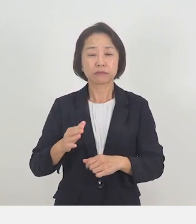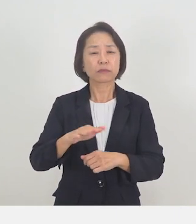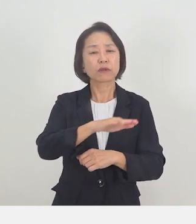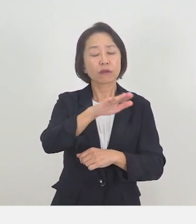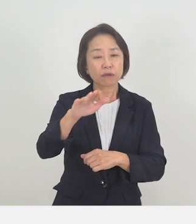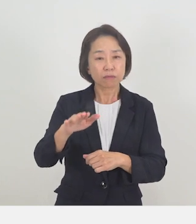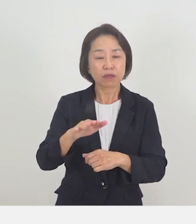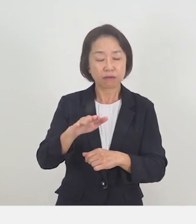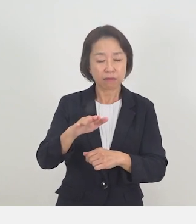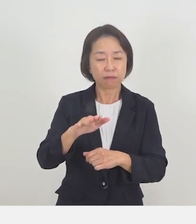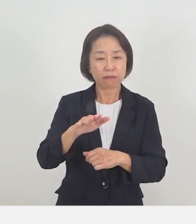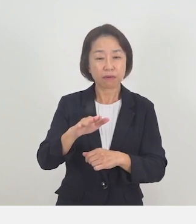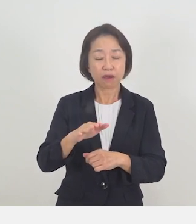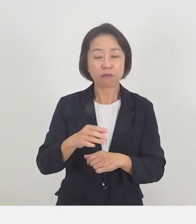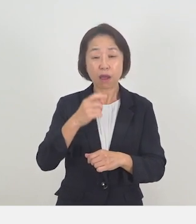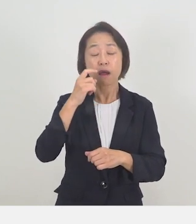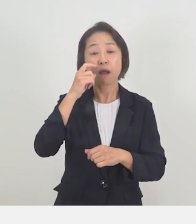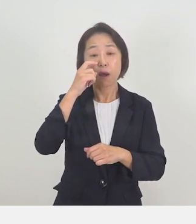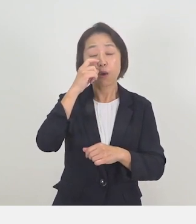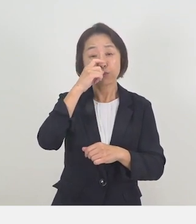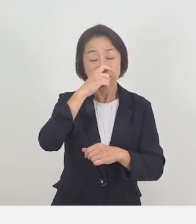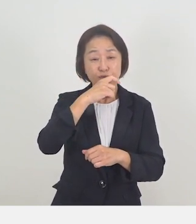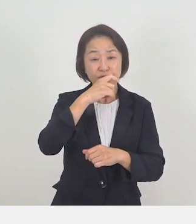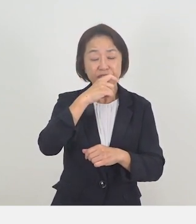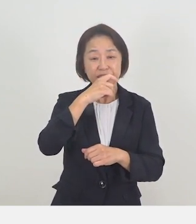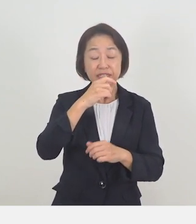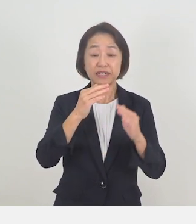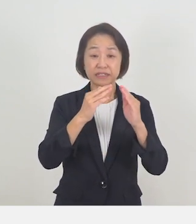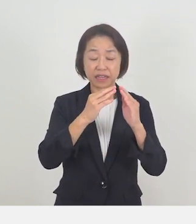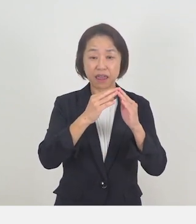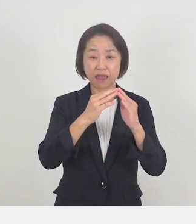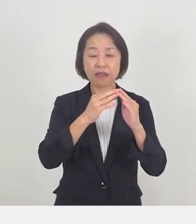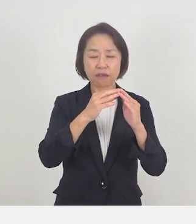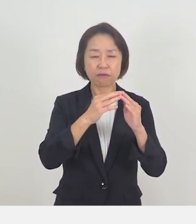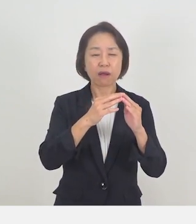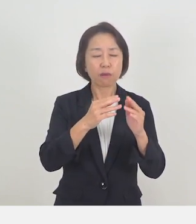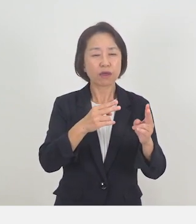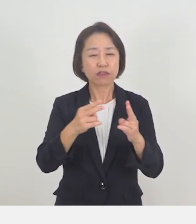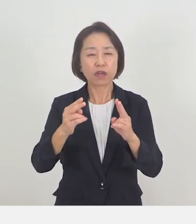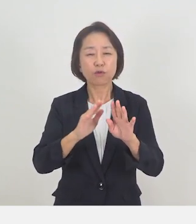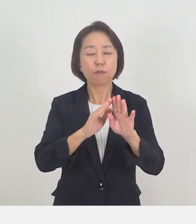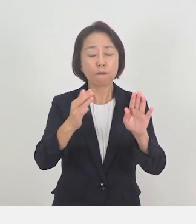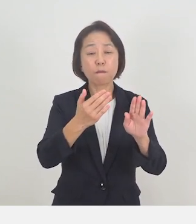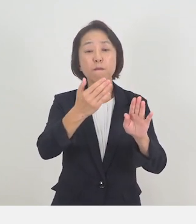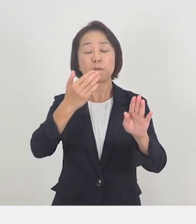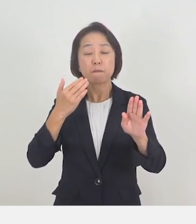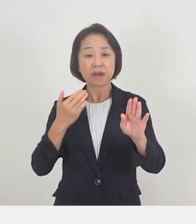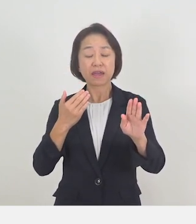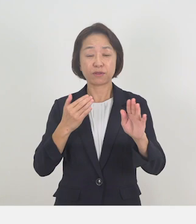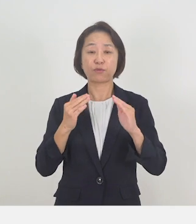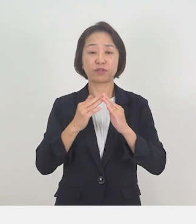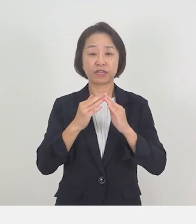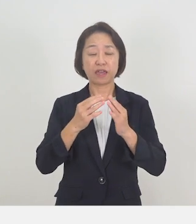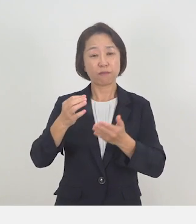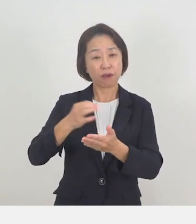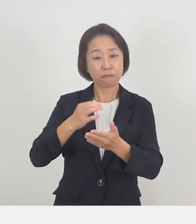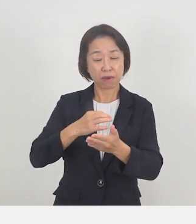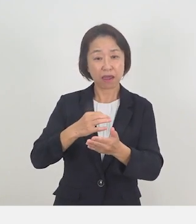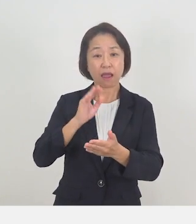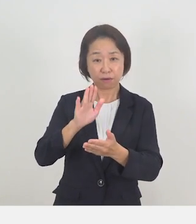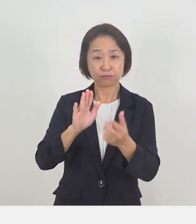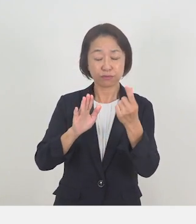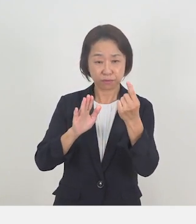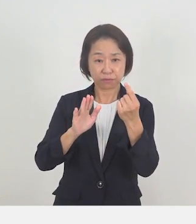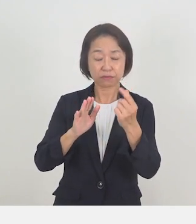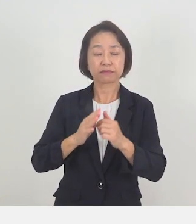の扱う物件には省エネ性能表示制度思考前の中古物件も多いかと思いますもちろん